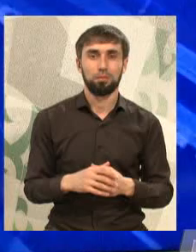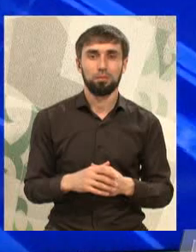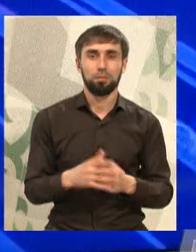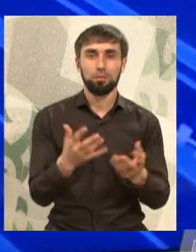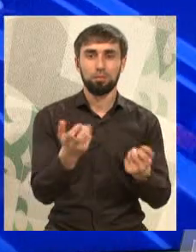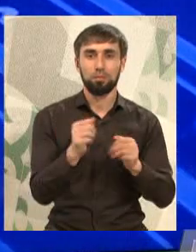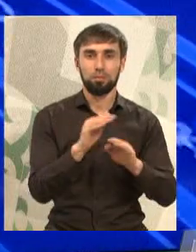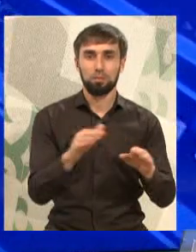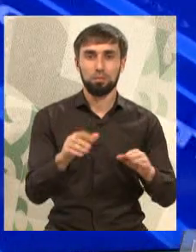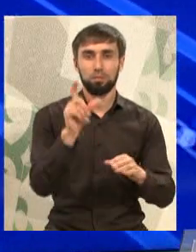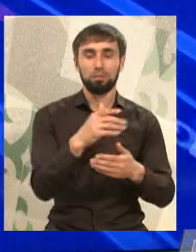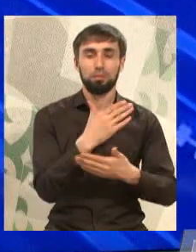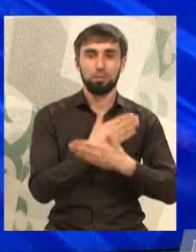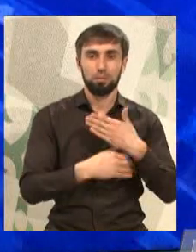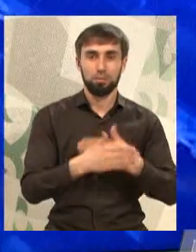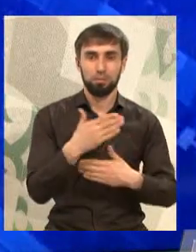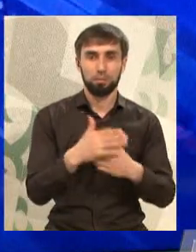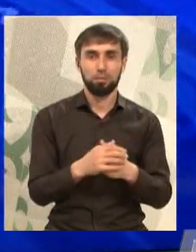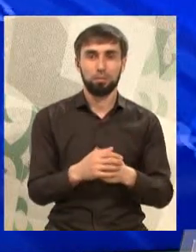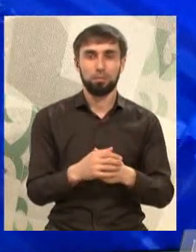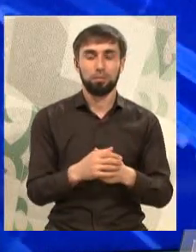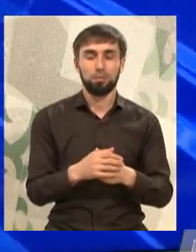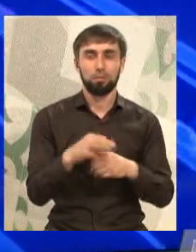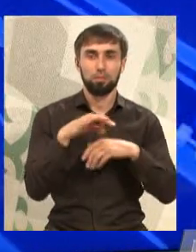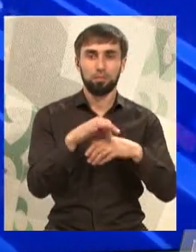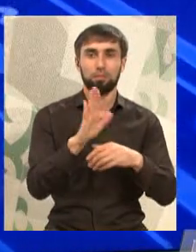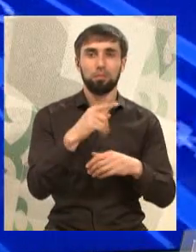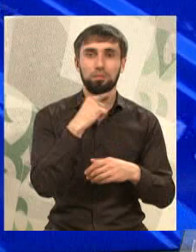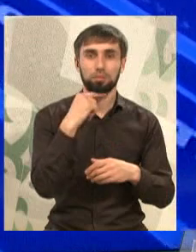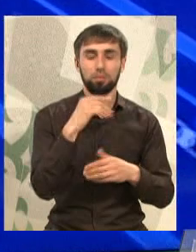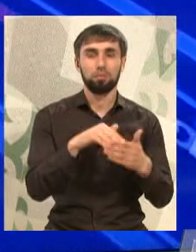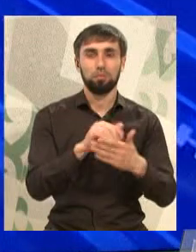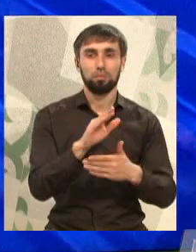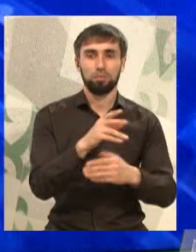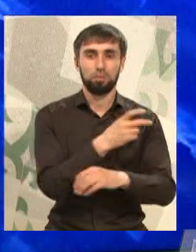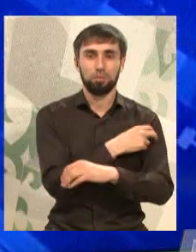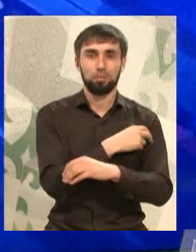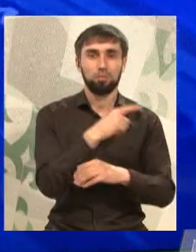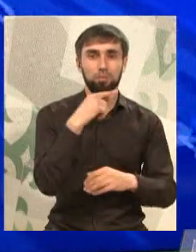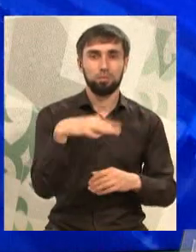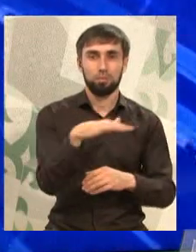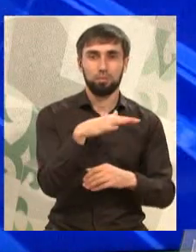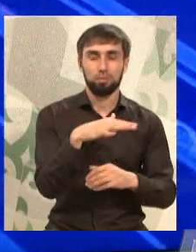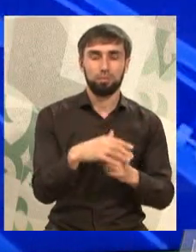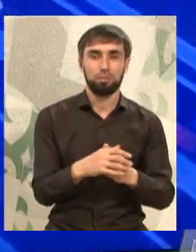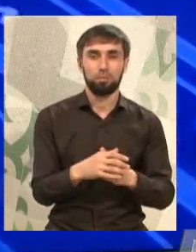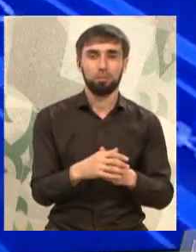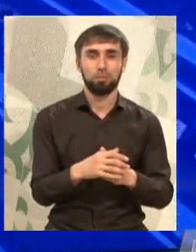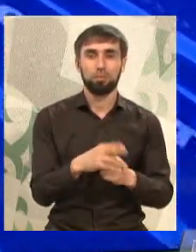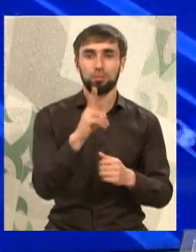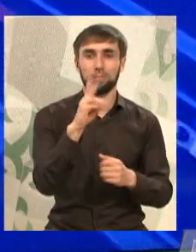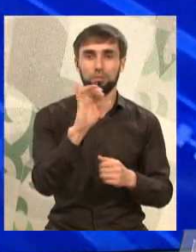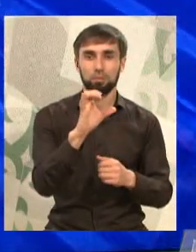Прием детей с ограниченными физическими возможностями проводят в Ингушетии лучшие медики России. Курс реабилитации для